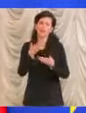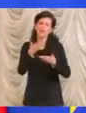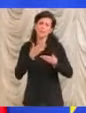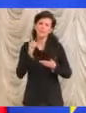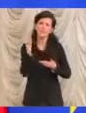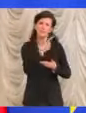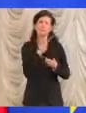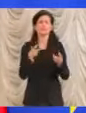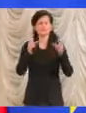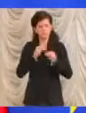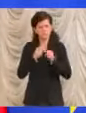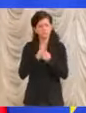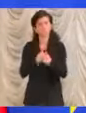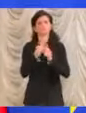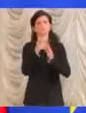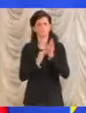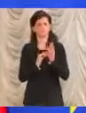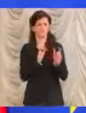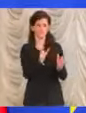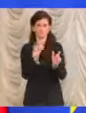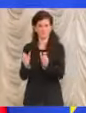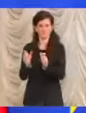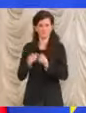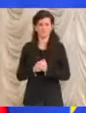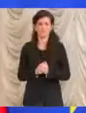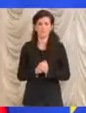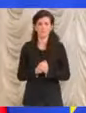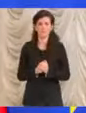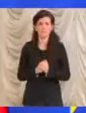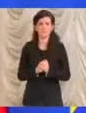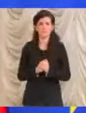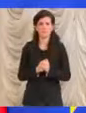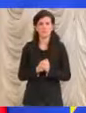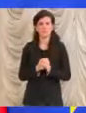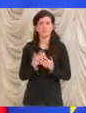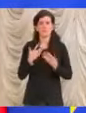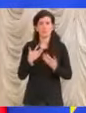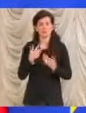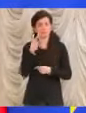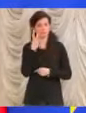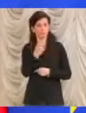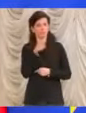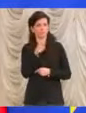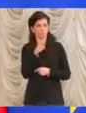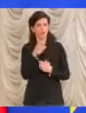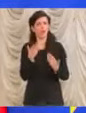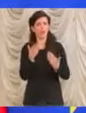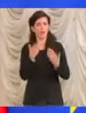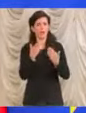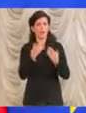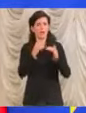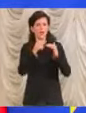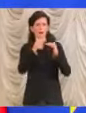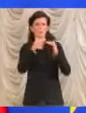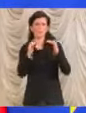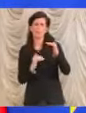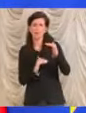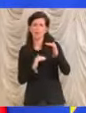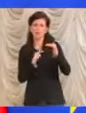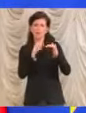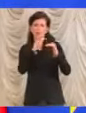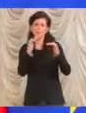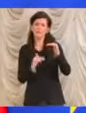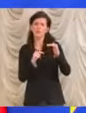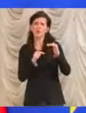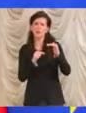le misure e attenzione sia una sparuta minoranza per fortuna una sparuta minoranza di persone sono alcuni che non